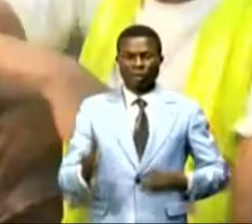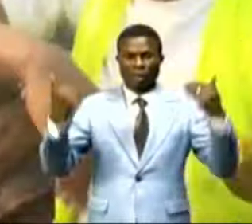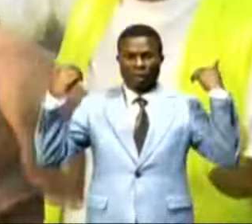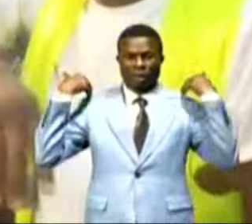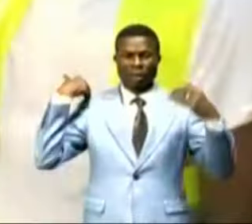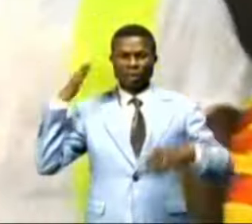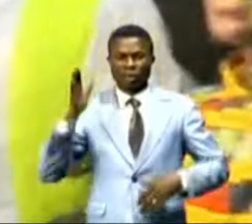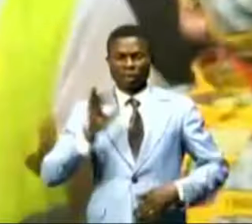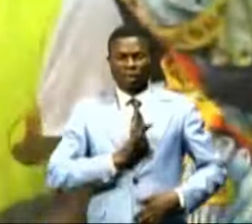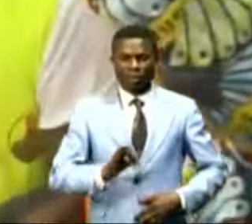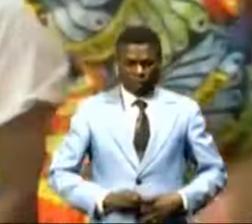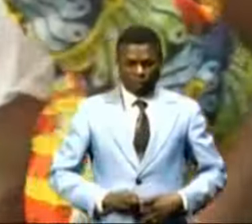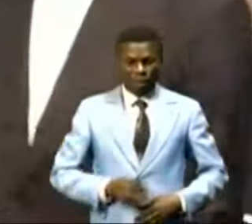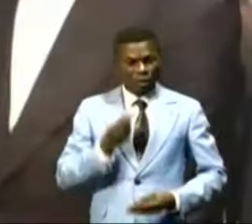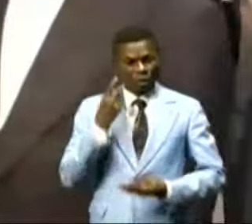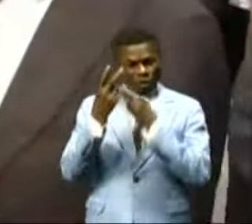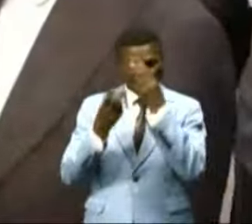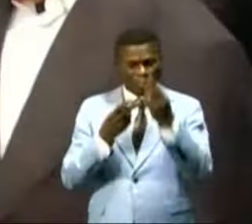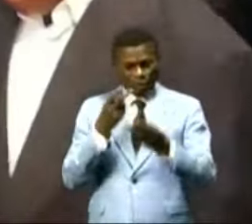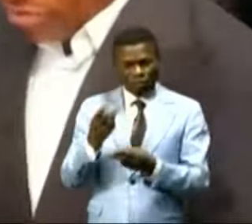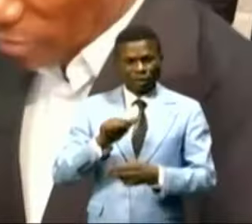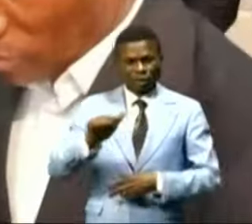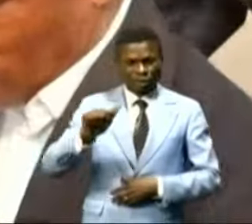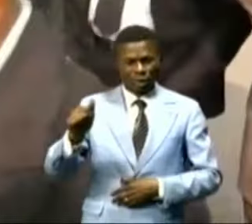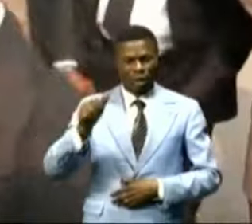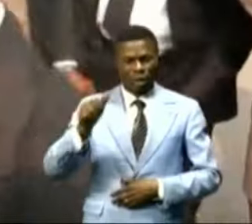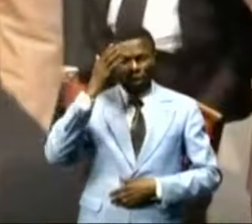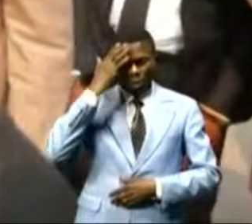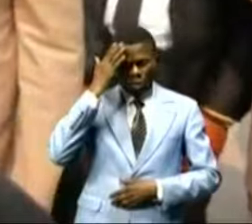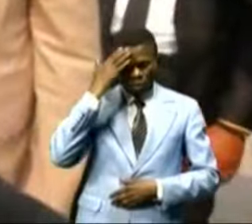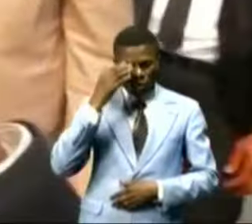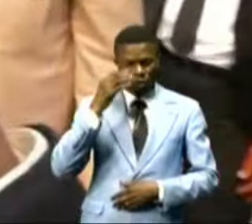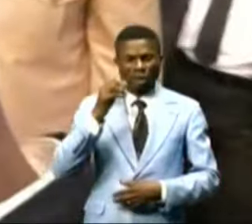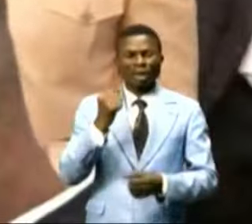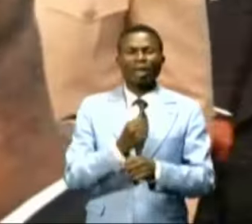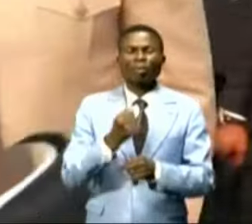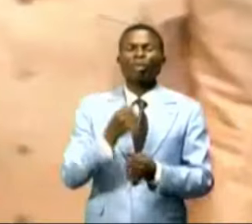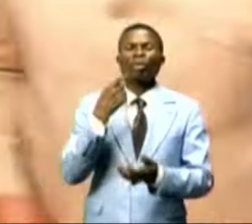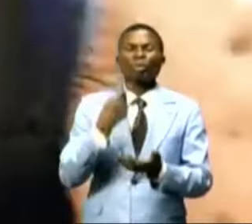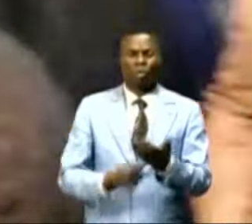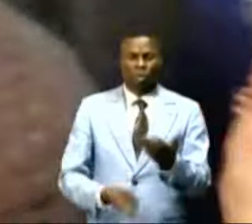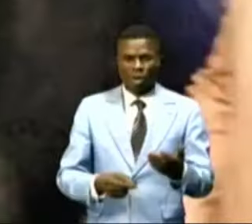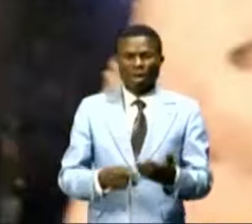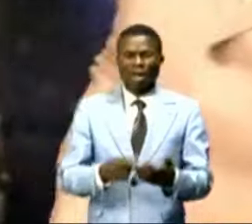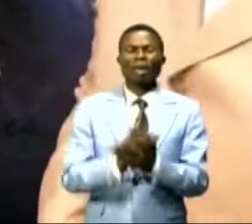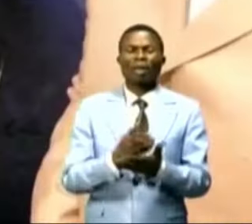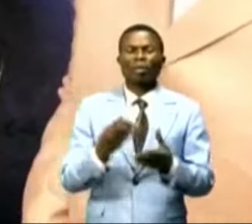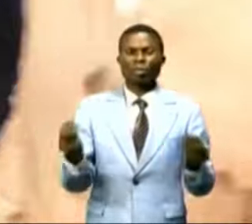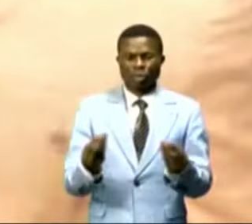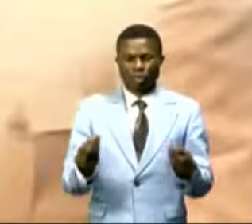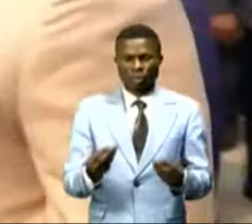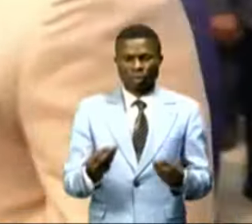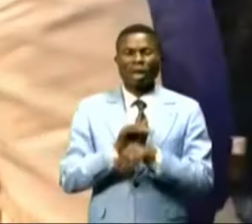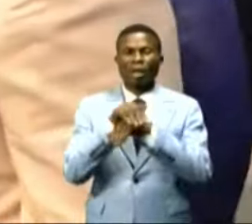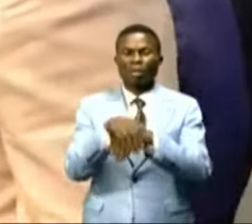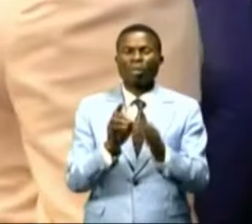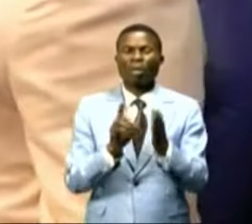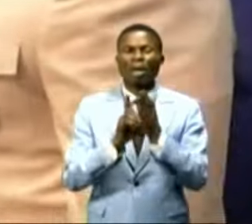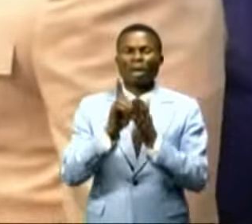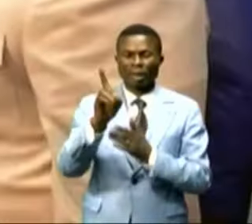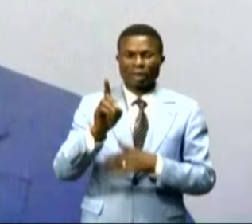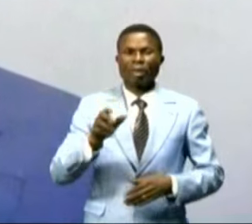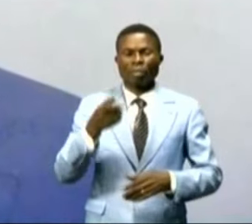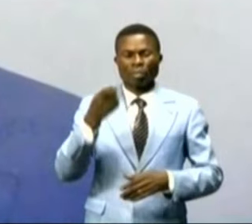l'État a fait un petit tour du propriétaire pour se faire personnellement une idée de l'état de ces sites devant contribuer au développement de la